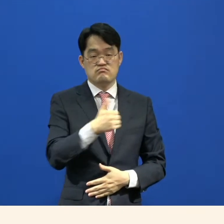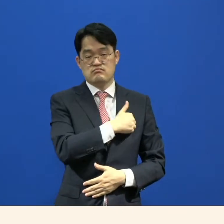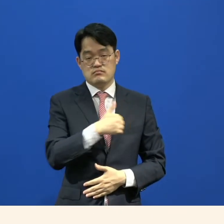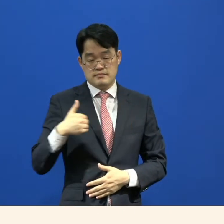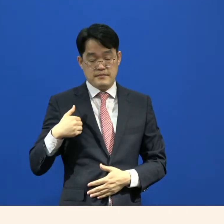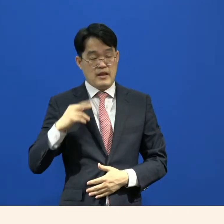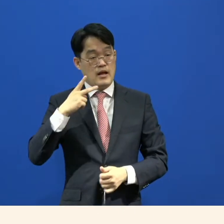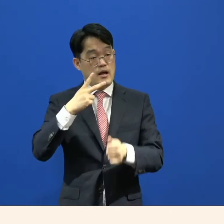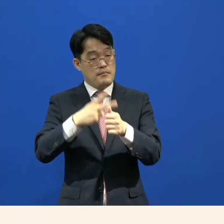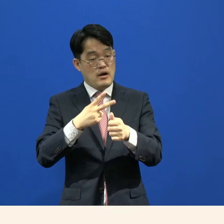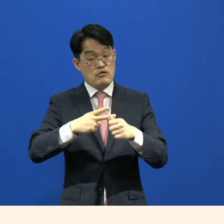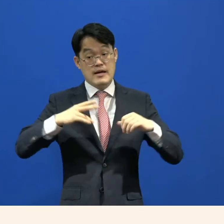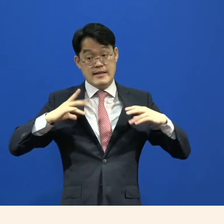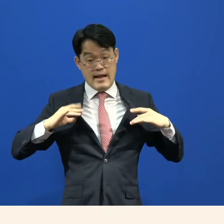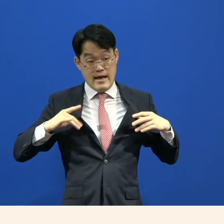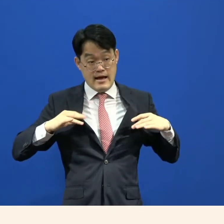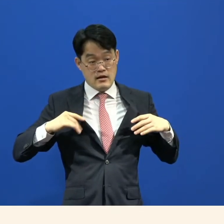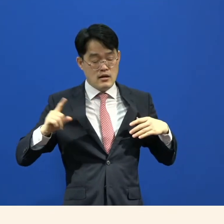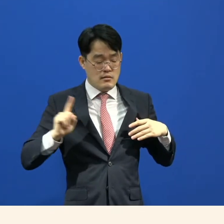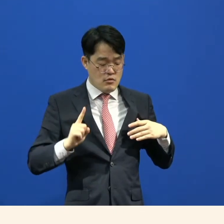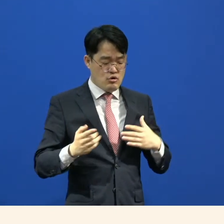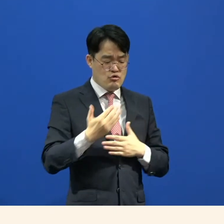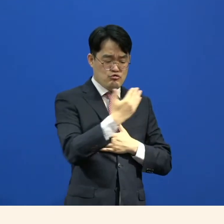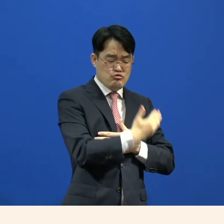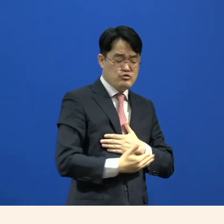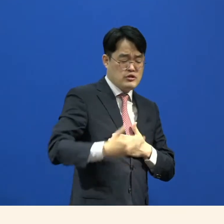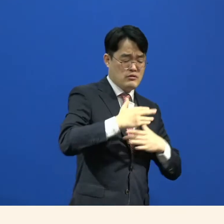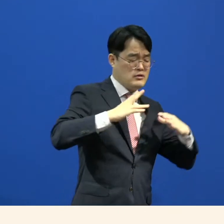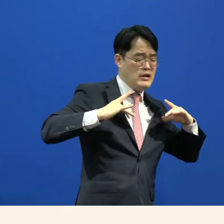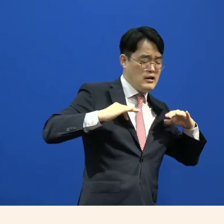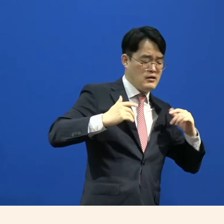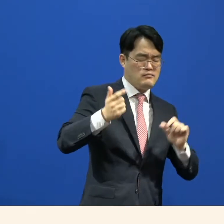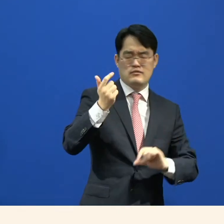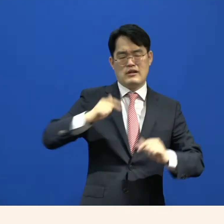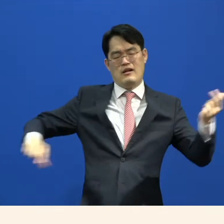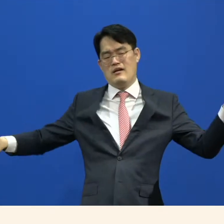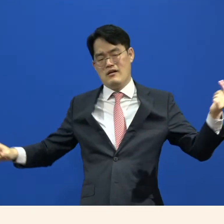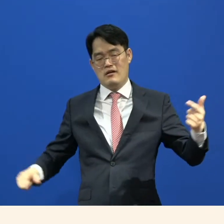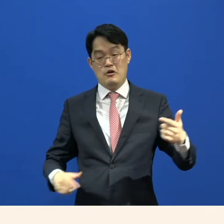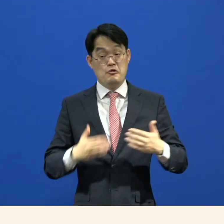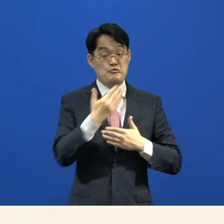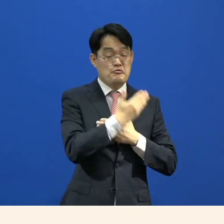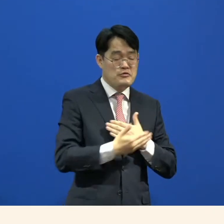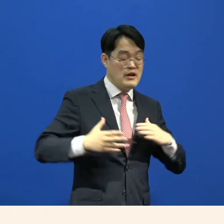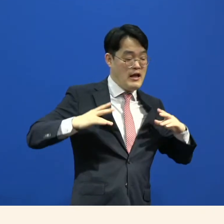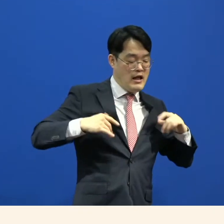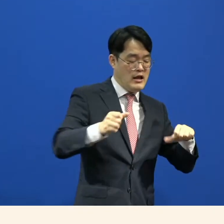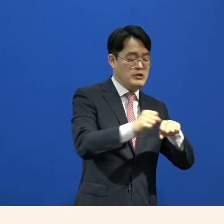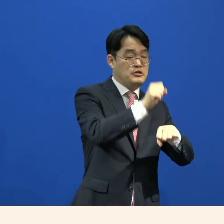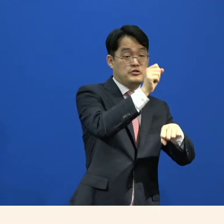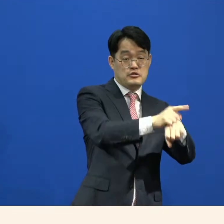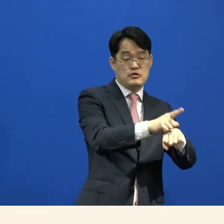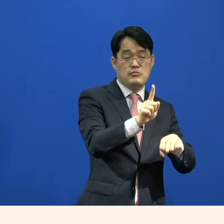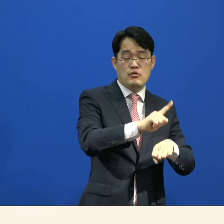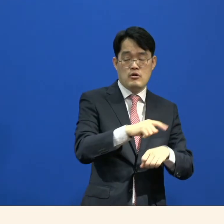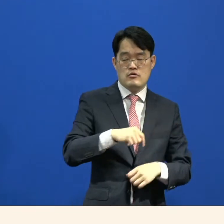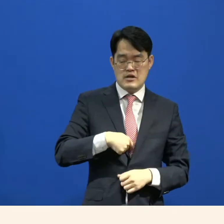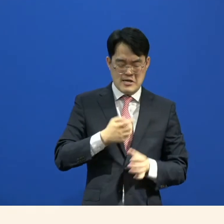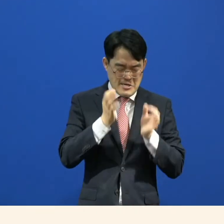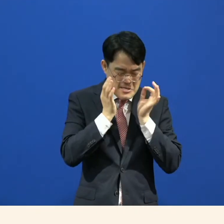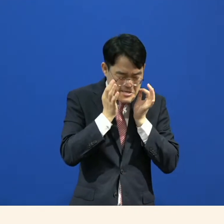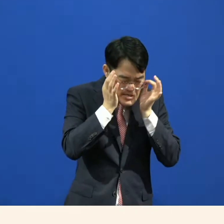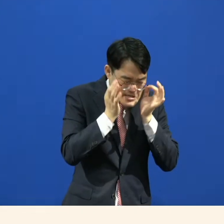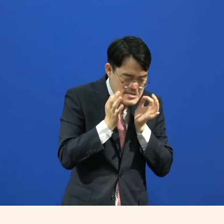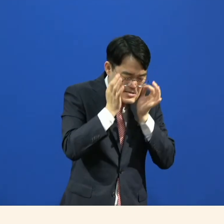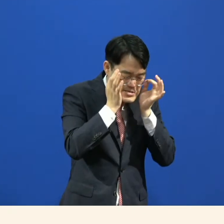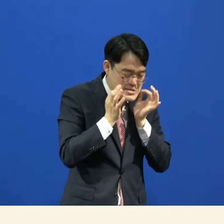바울의 자랑인 십자가는 육체적인 자랑과 뚜렷이 구별됩니다. 무엇이 다릅니까? 육체적인 자랑의 특징은 자기 자신의 노력으로 만들어가는